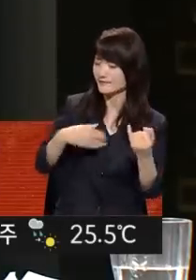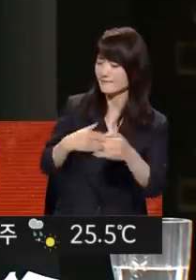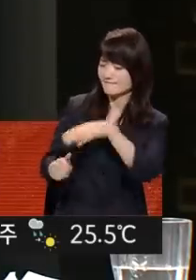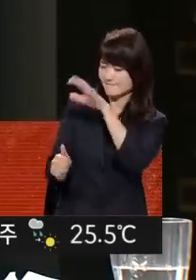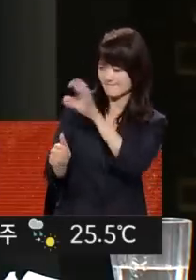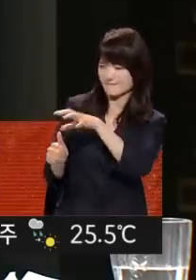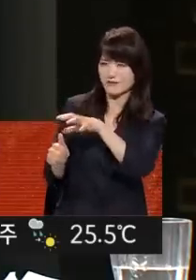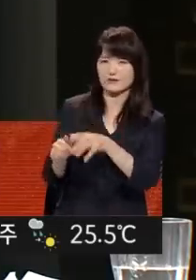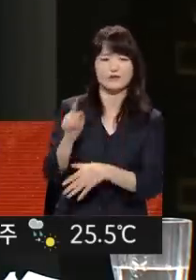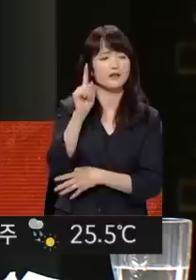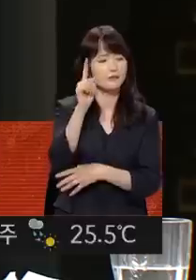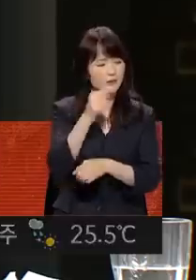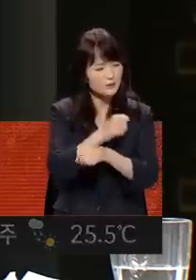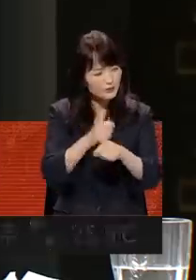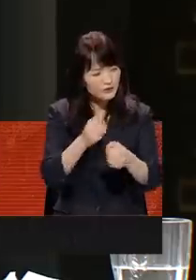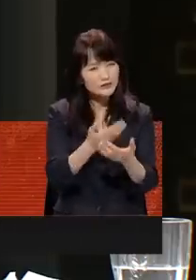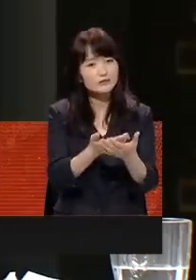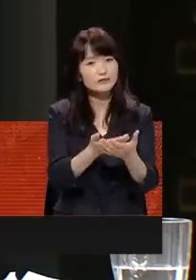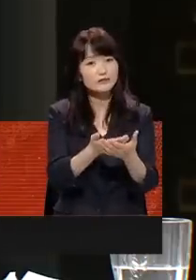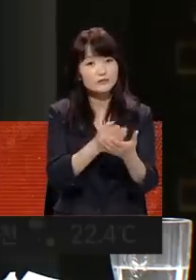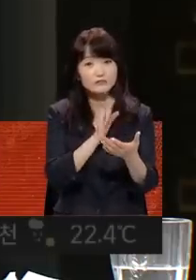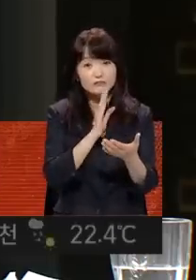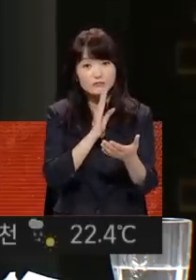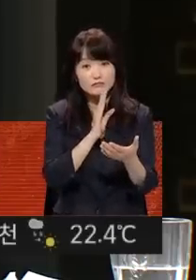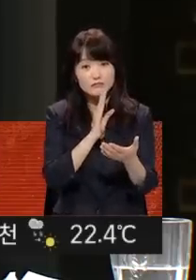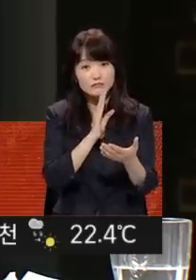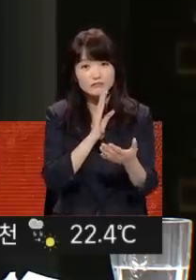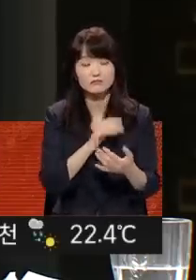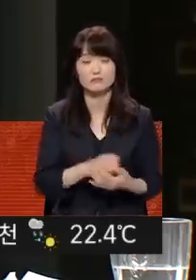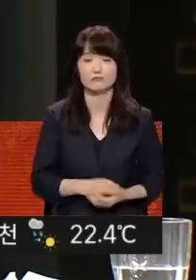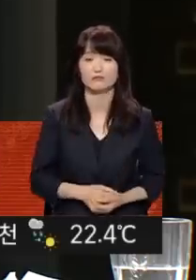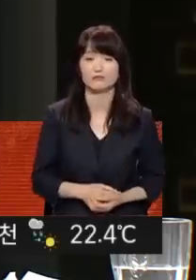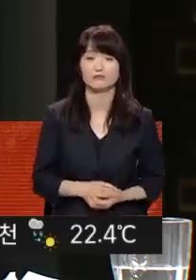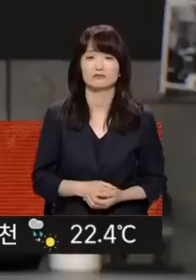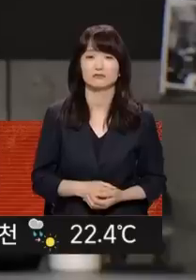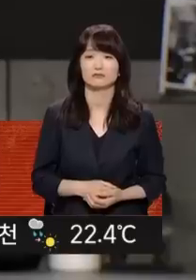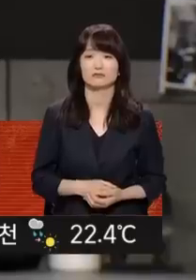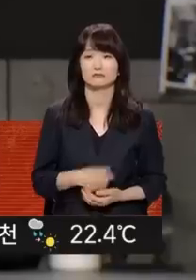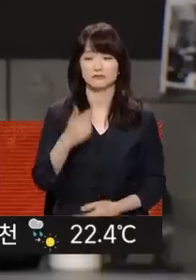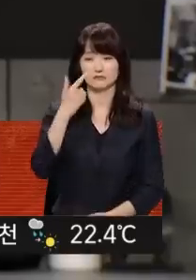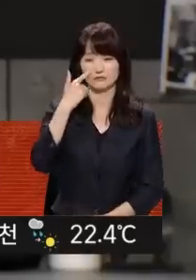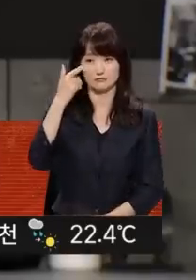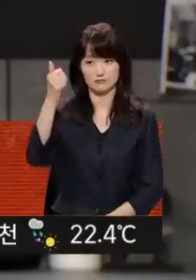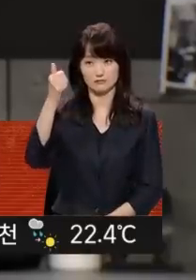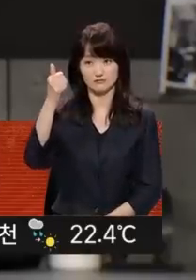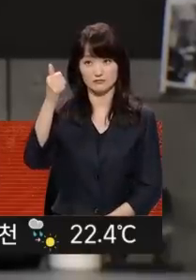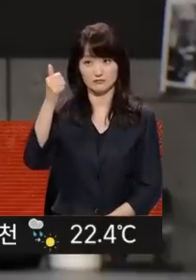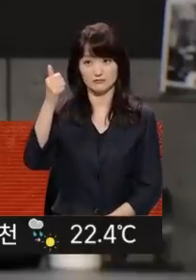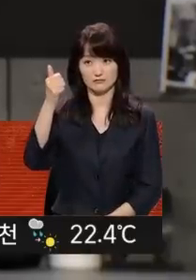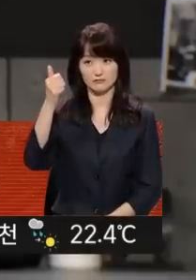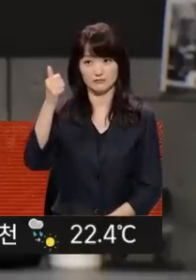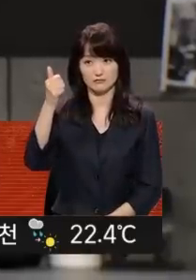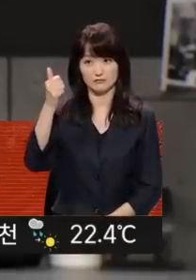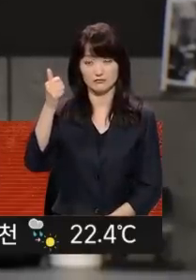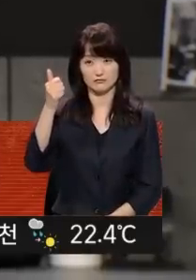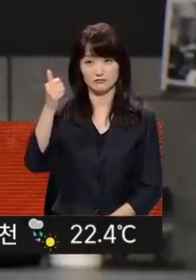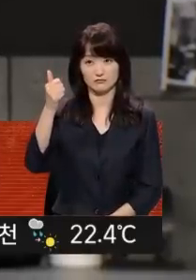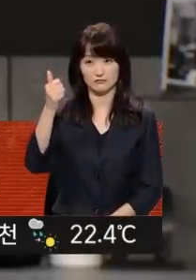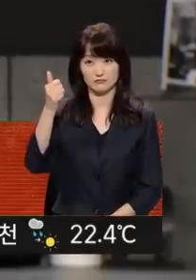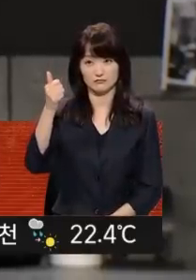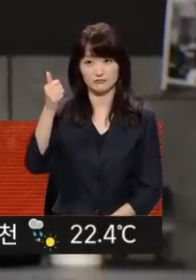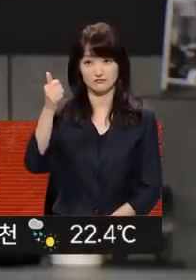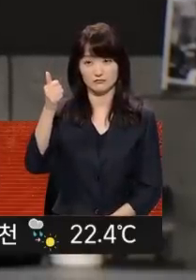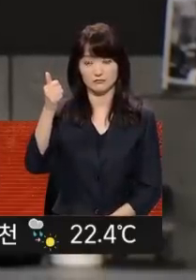혼찌감을 낼테니까 한번만 보통 이게 인지상정인데 그러게요 이제 아버지가 연락을 취해서 아들하고 같이